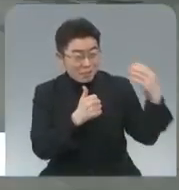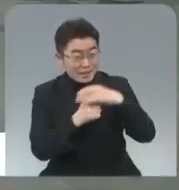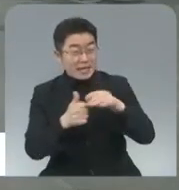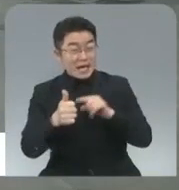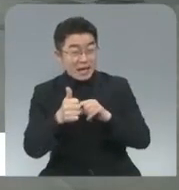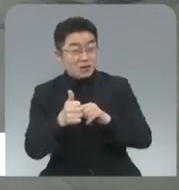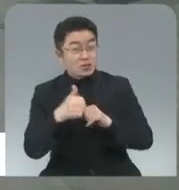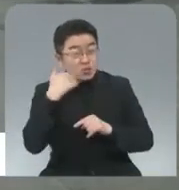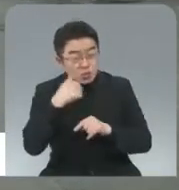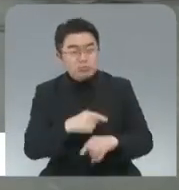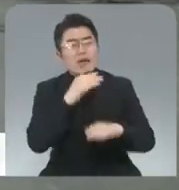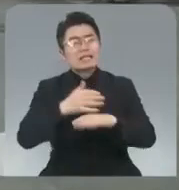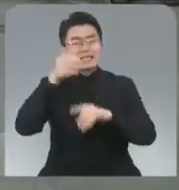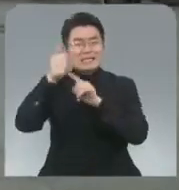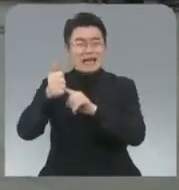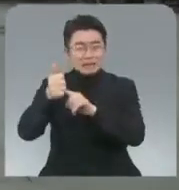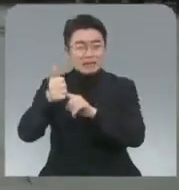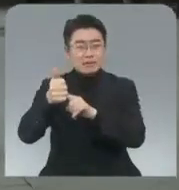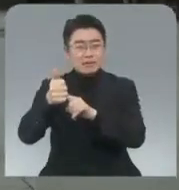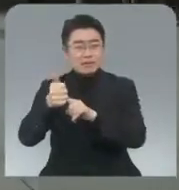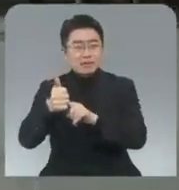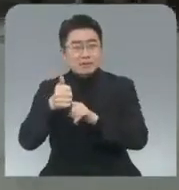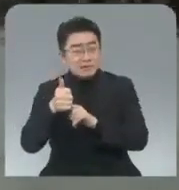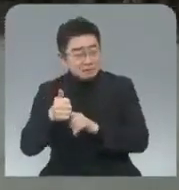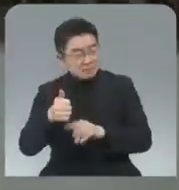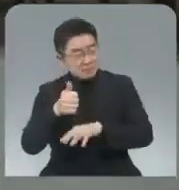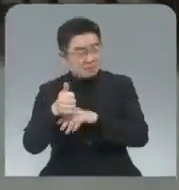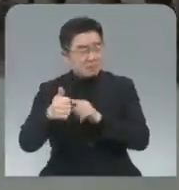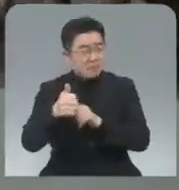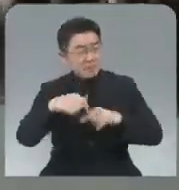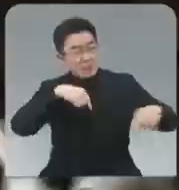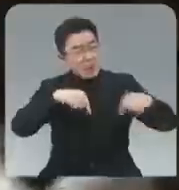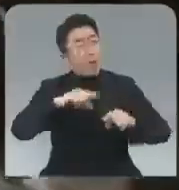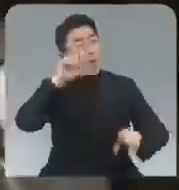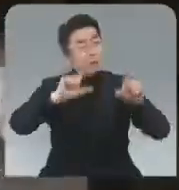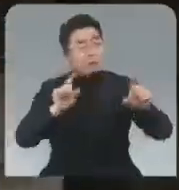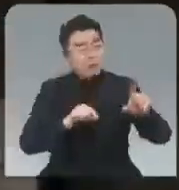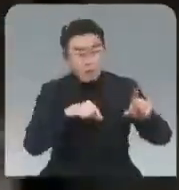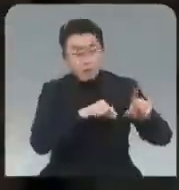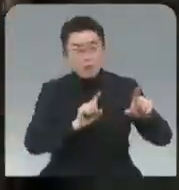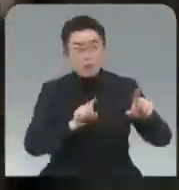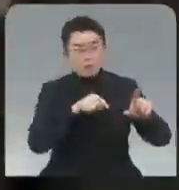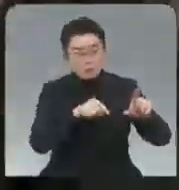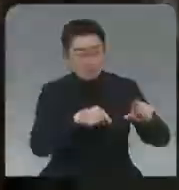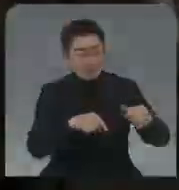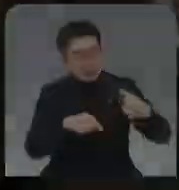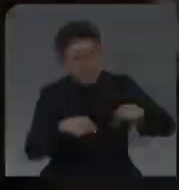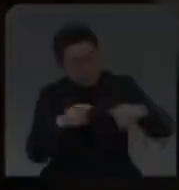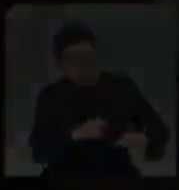gia đình cách mạng đang đại diện cho người dân chiến đấu với kẻ thù nhằm Mang đến một đất nước an toàn cho thế hệ mai sau